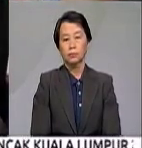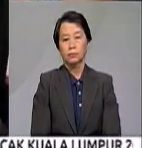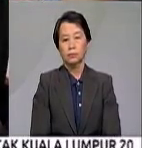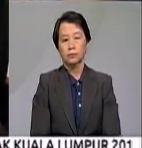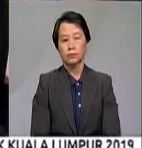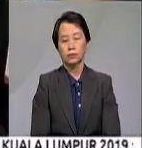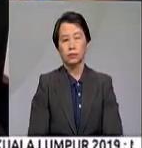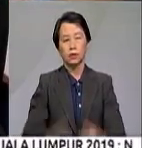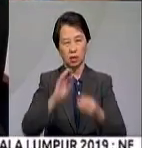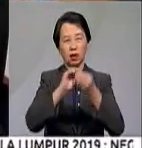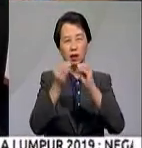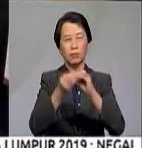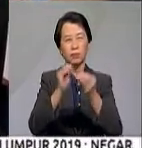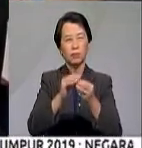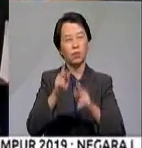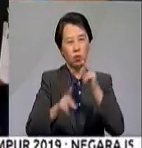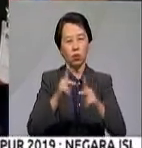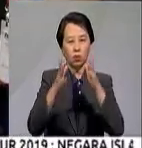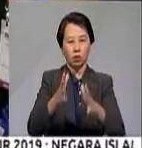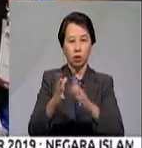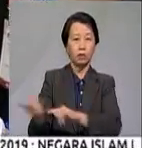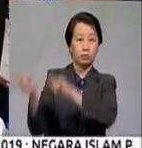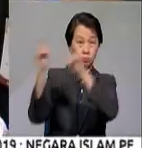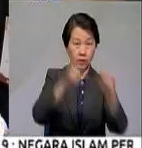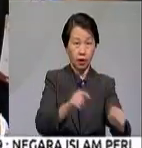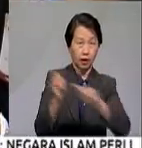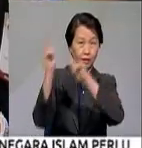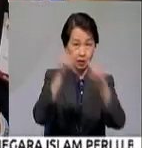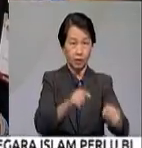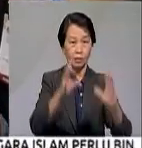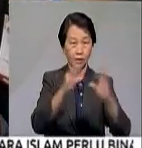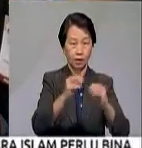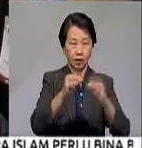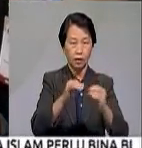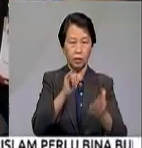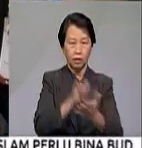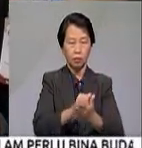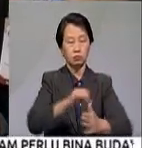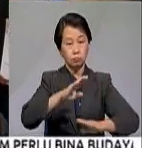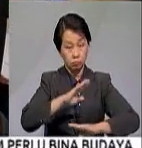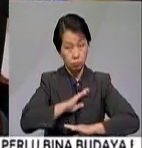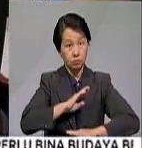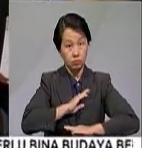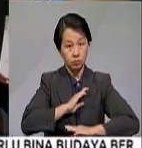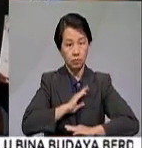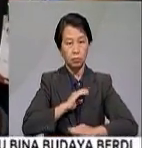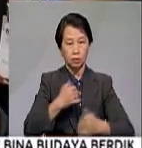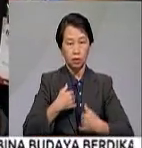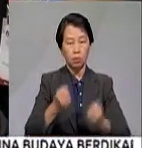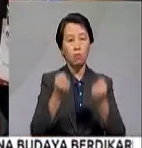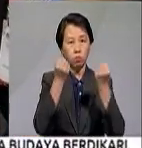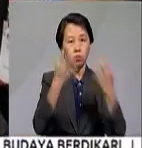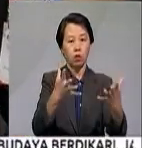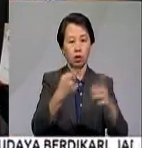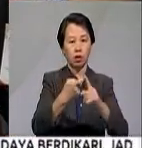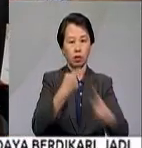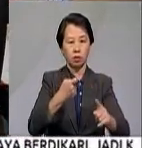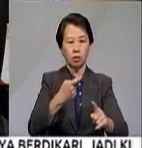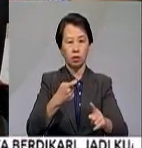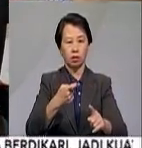The number of people who attended is very satisfactory. In fact, it's much more than we